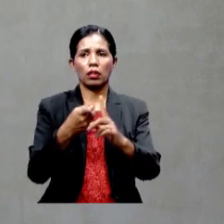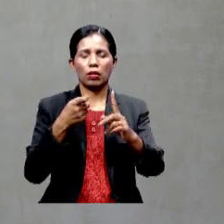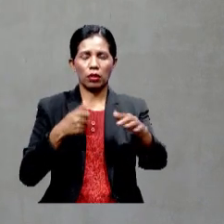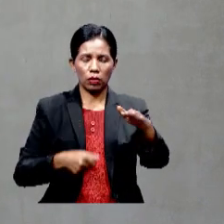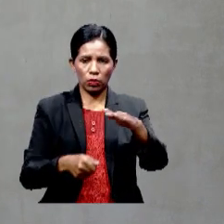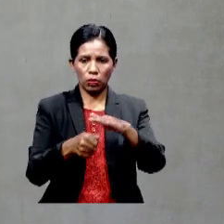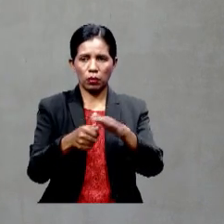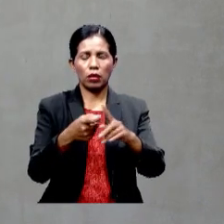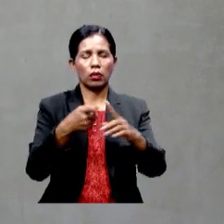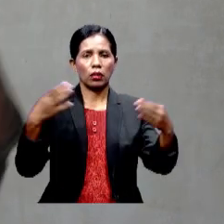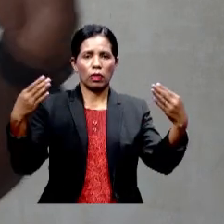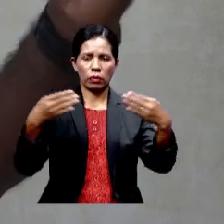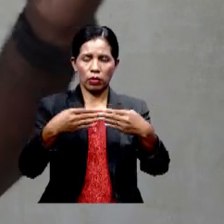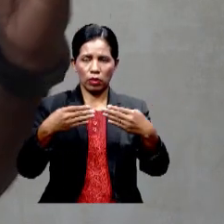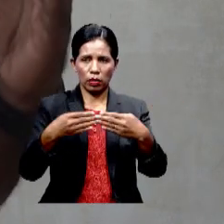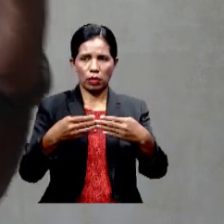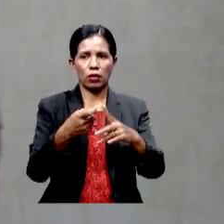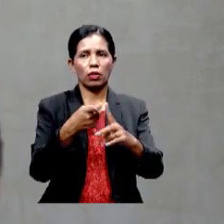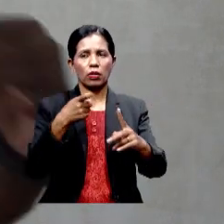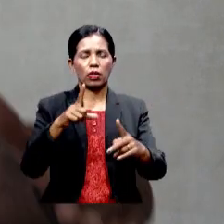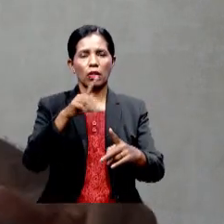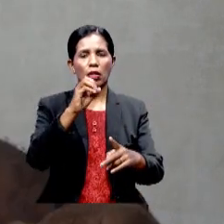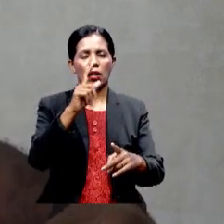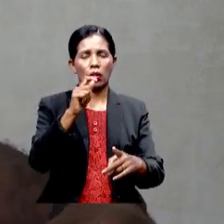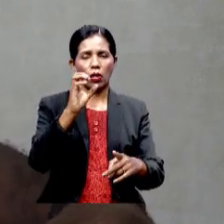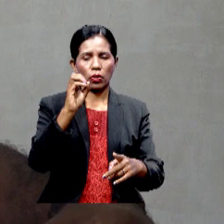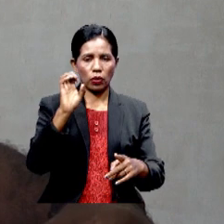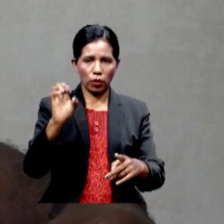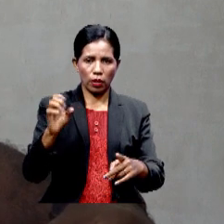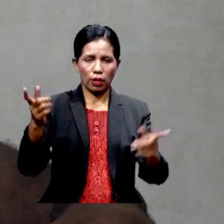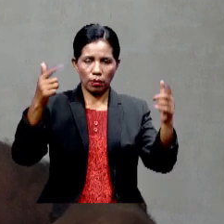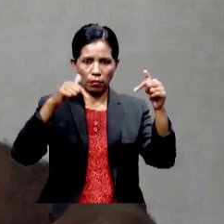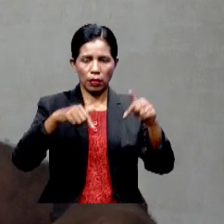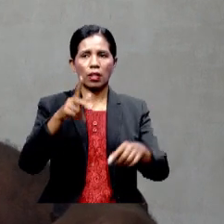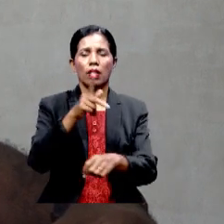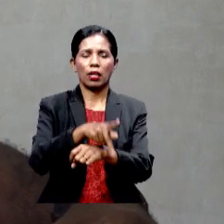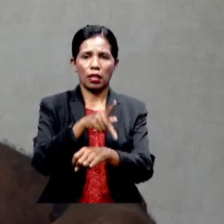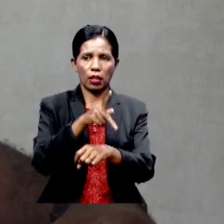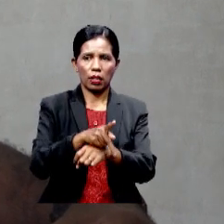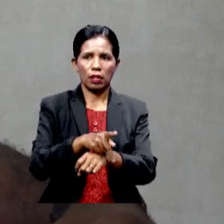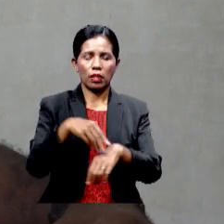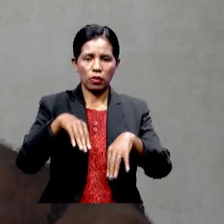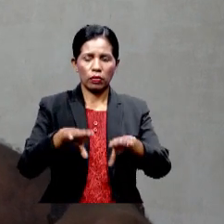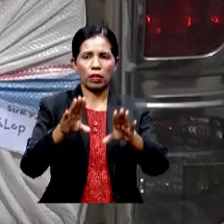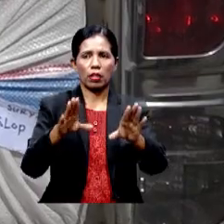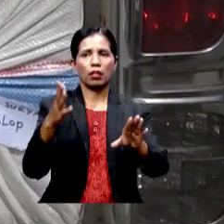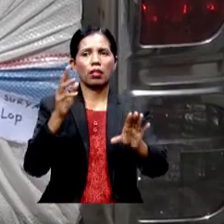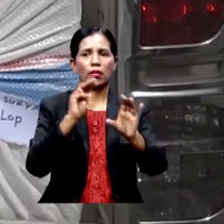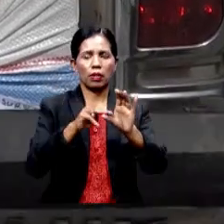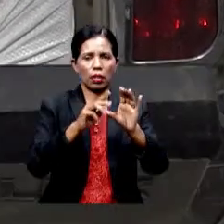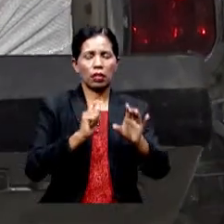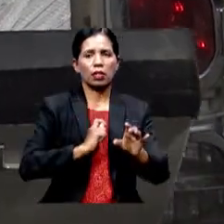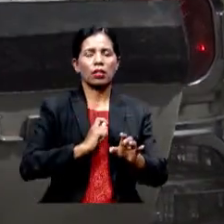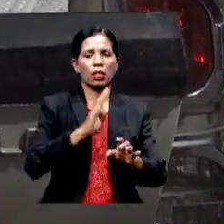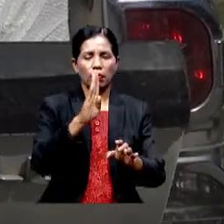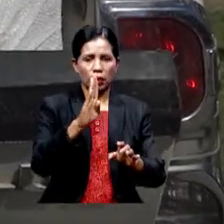ilegalmente husi fronteras. Lius lolotoe mai depois kalakalan maknia mai pan iha mercado Tabesi.